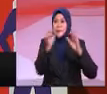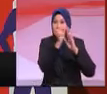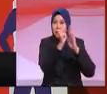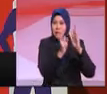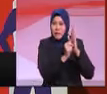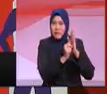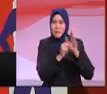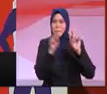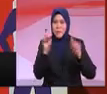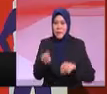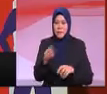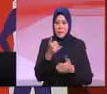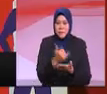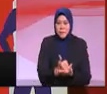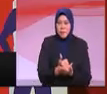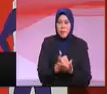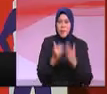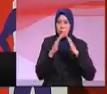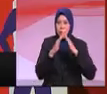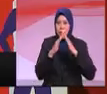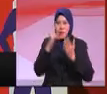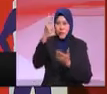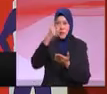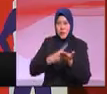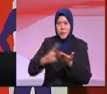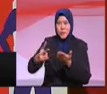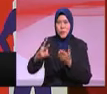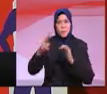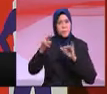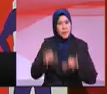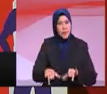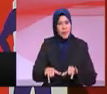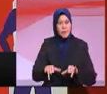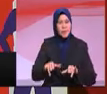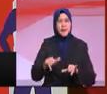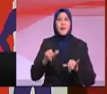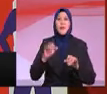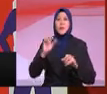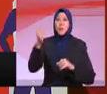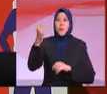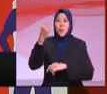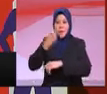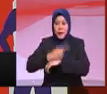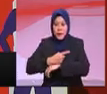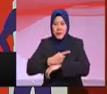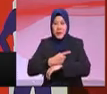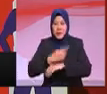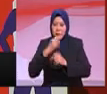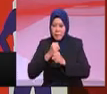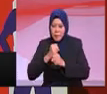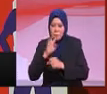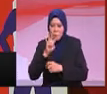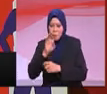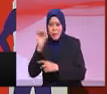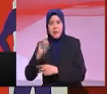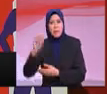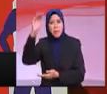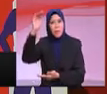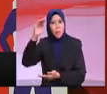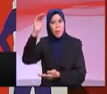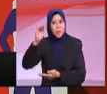syaratnya kena duduk di rumah untuk tempoh 2 minggu. Jadi kita data menunjukkan 10 hari dah nampak kesannya kalau kita patuh